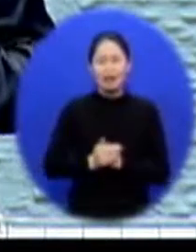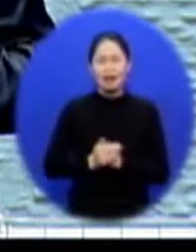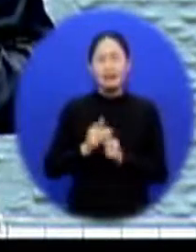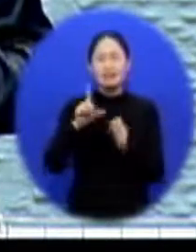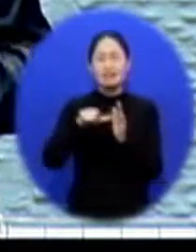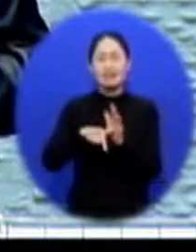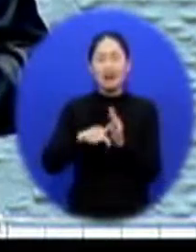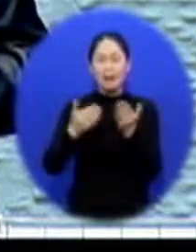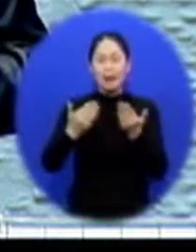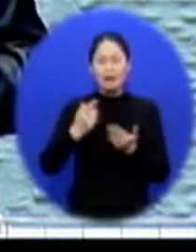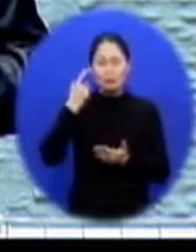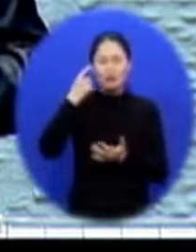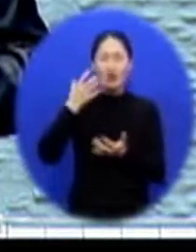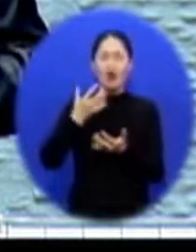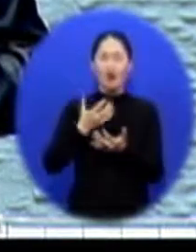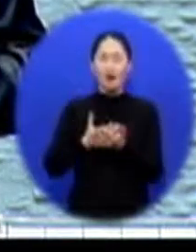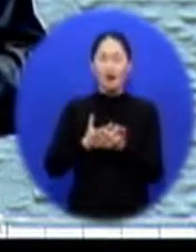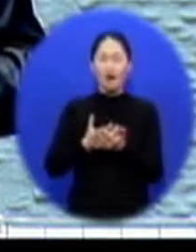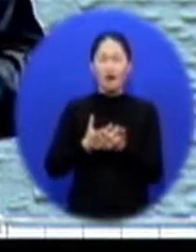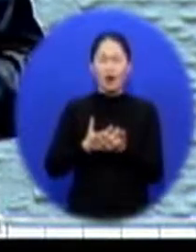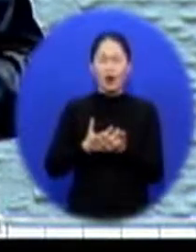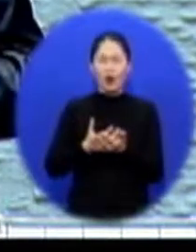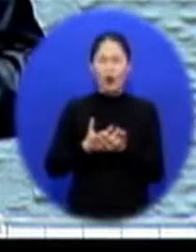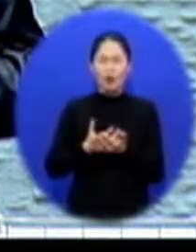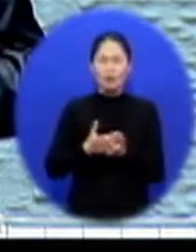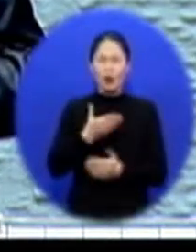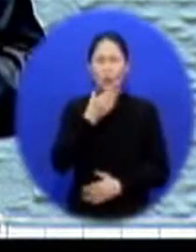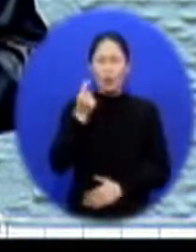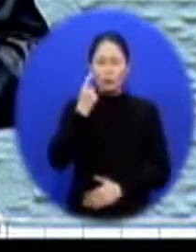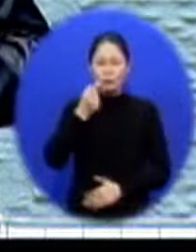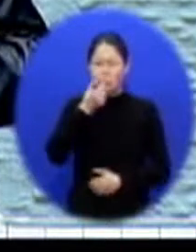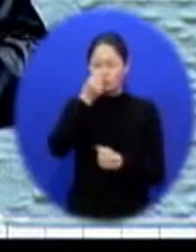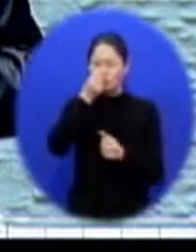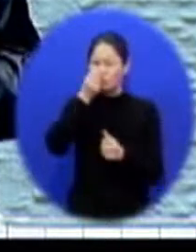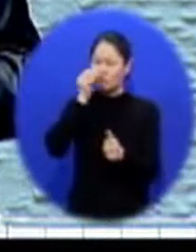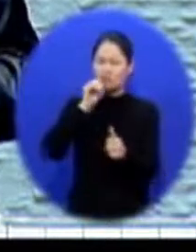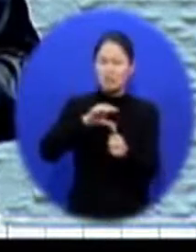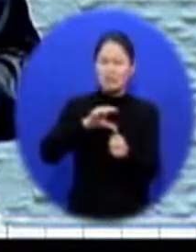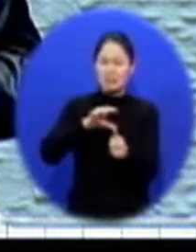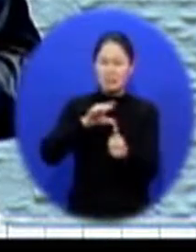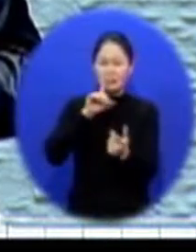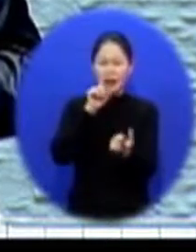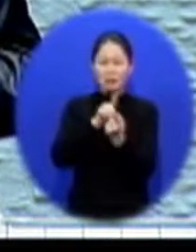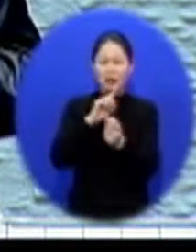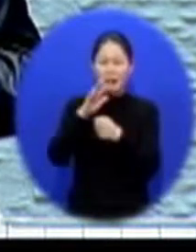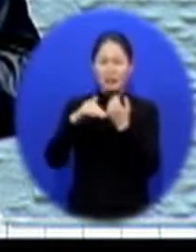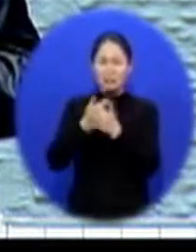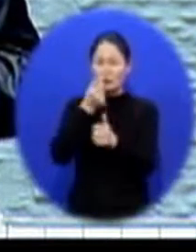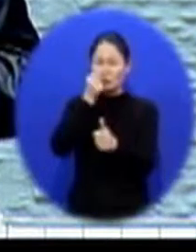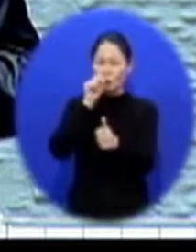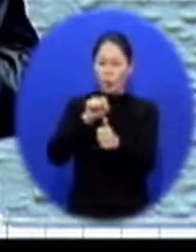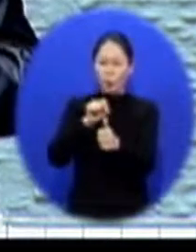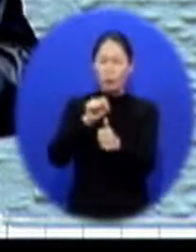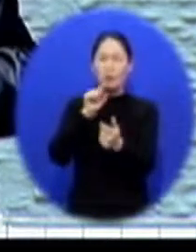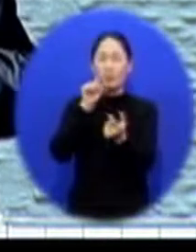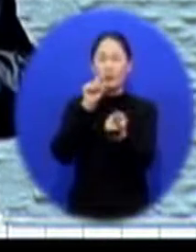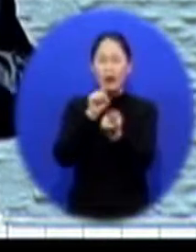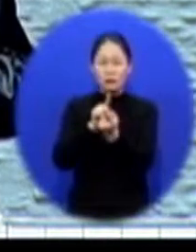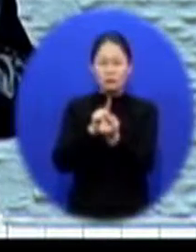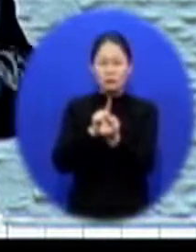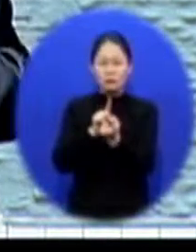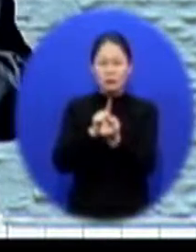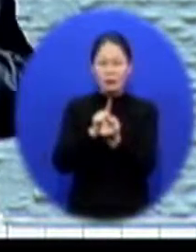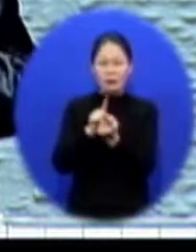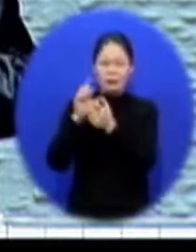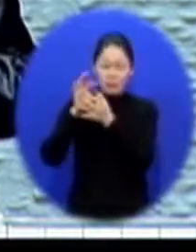그때 받았던 충격 아 복음이 무시당하는 구나 하나님이 조롱 받는구나 아 그러면서도 나는